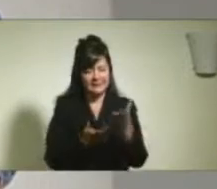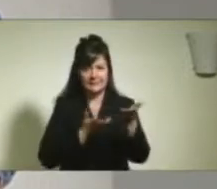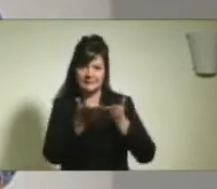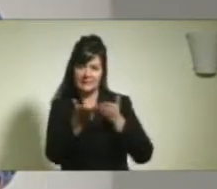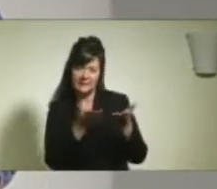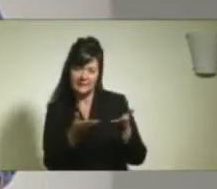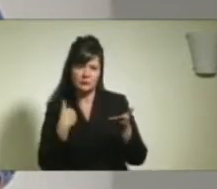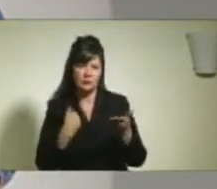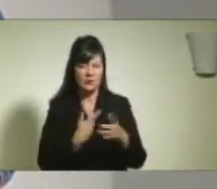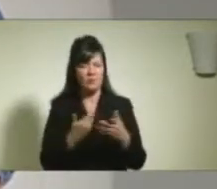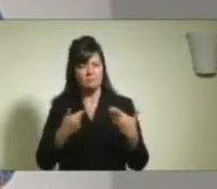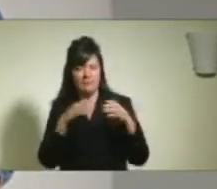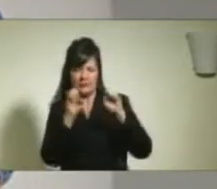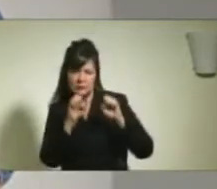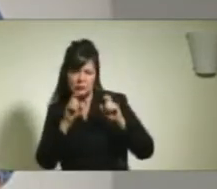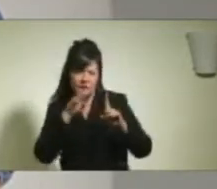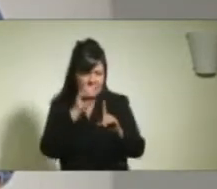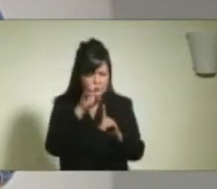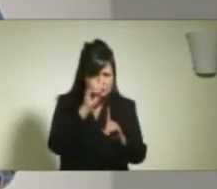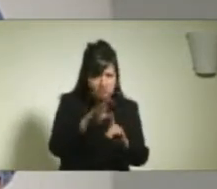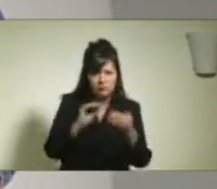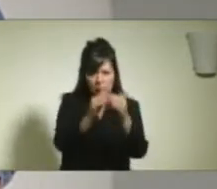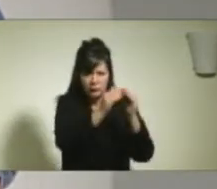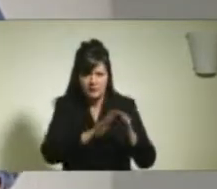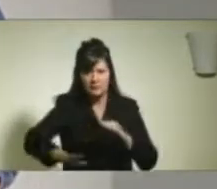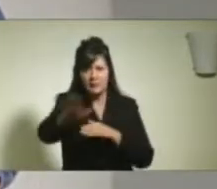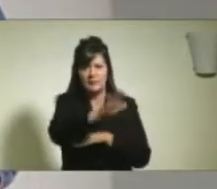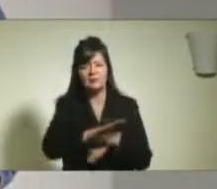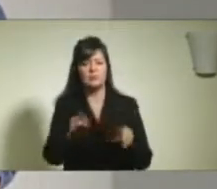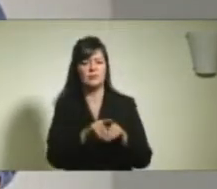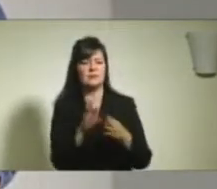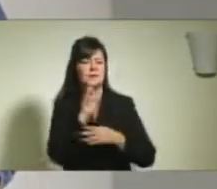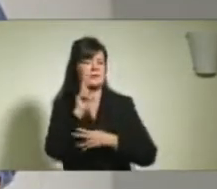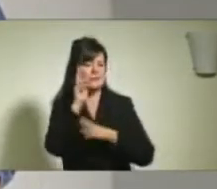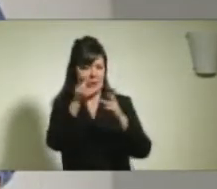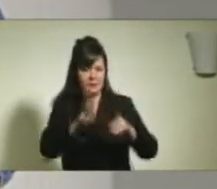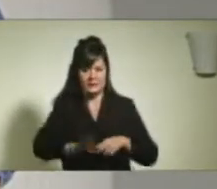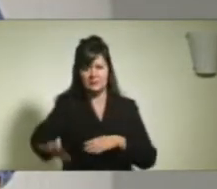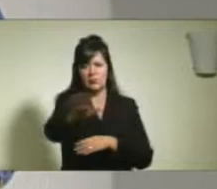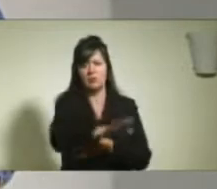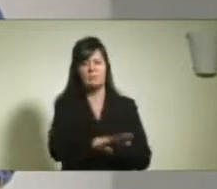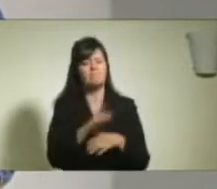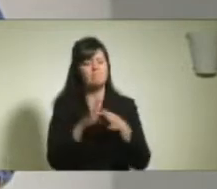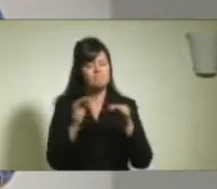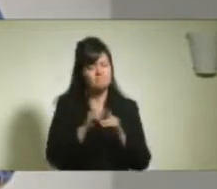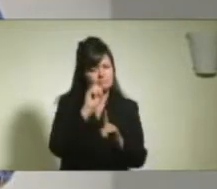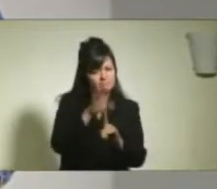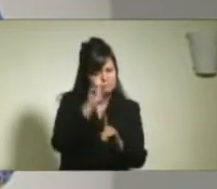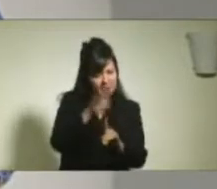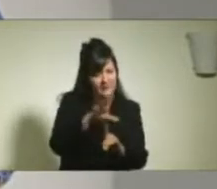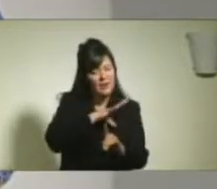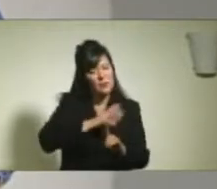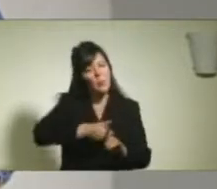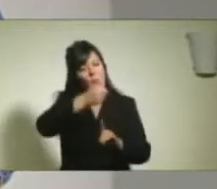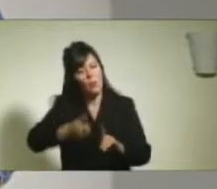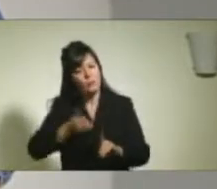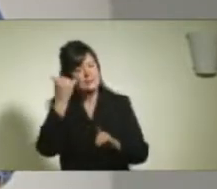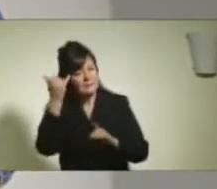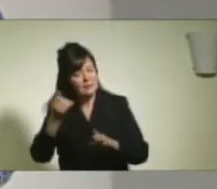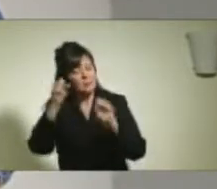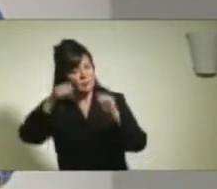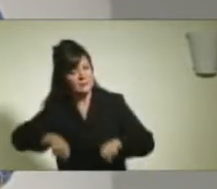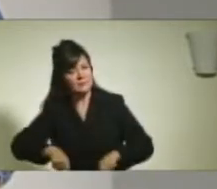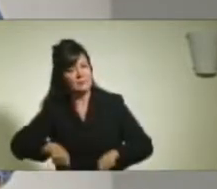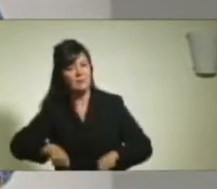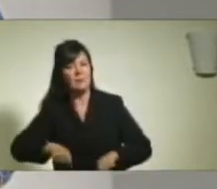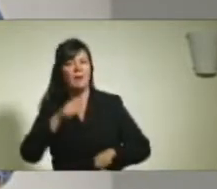à éduquer les collectivités et faire comprendre aux résidents qu'il s'agit là d'une véritable alternative au lieu